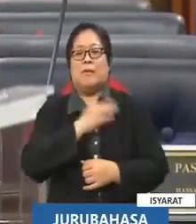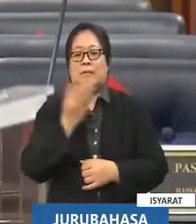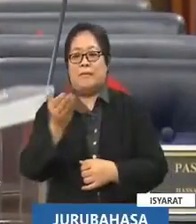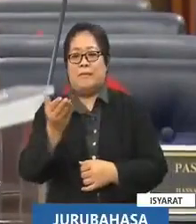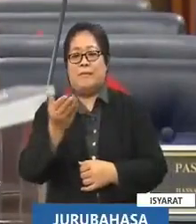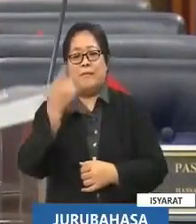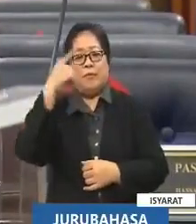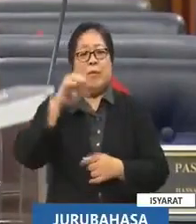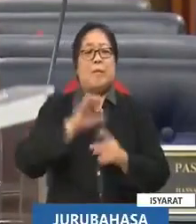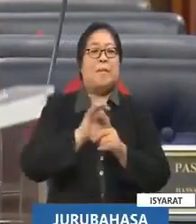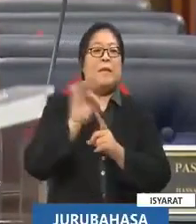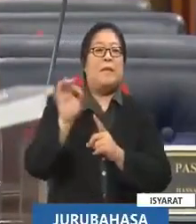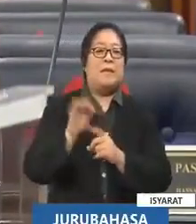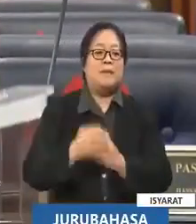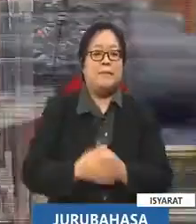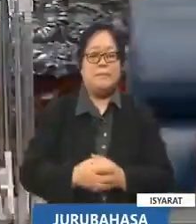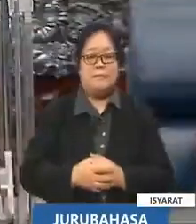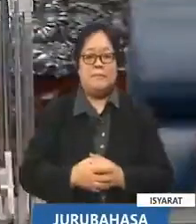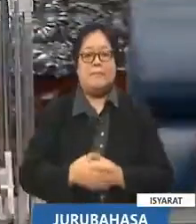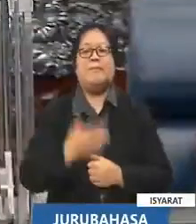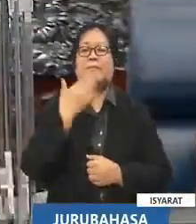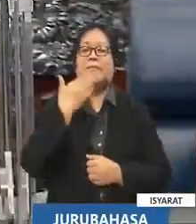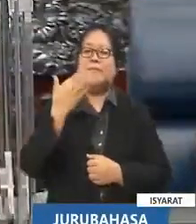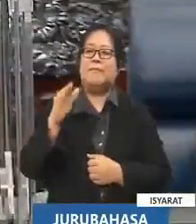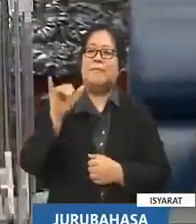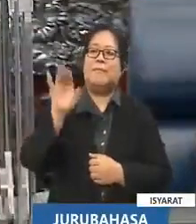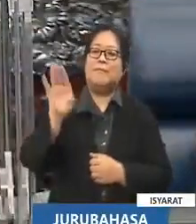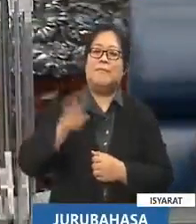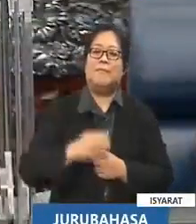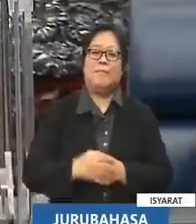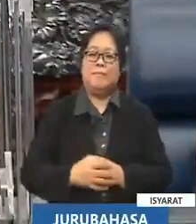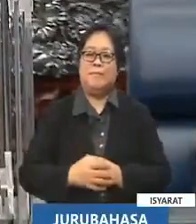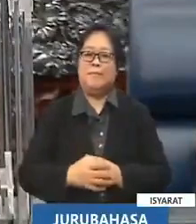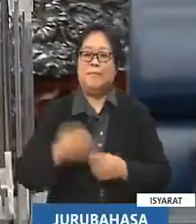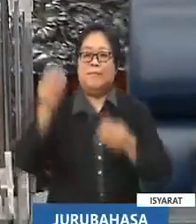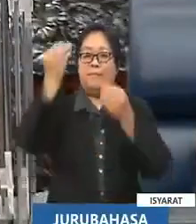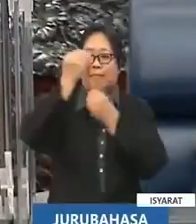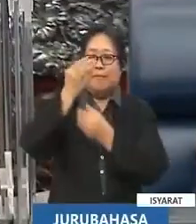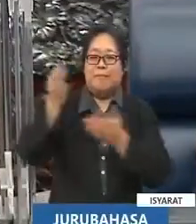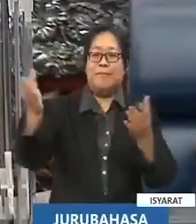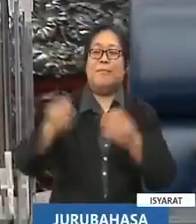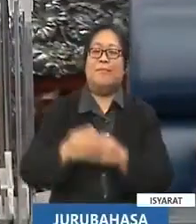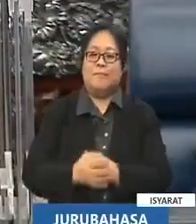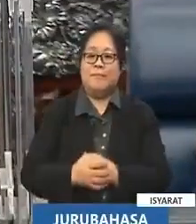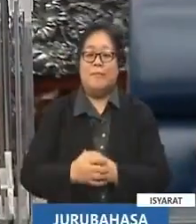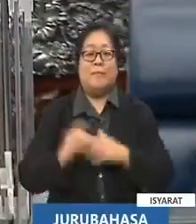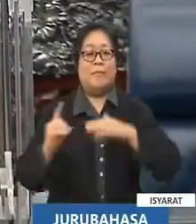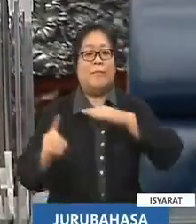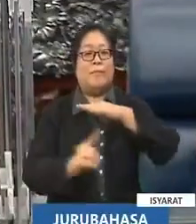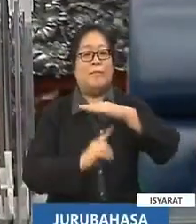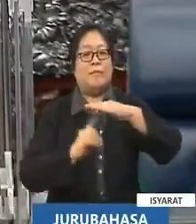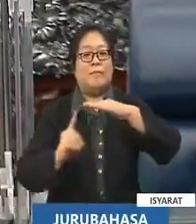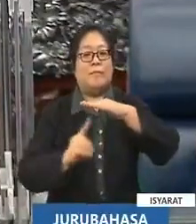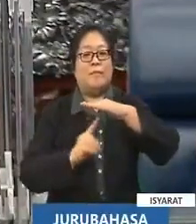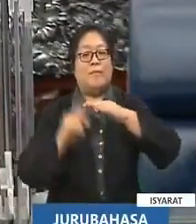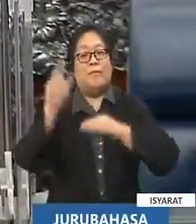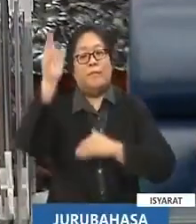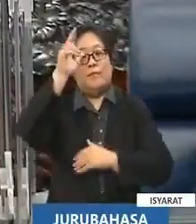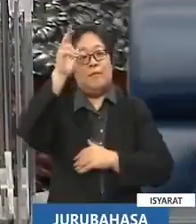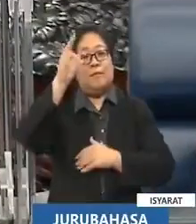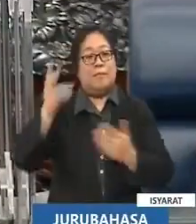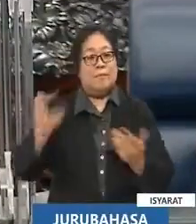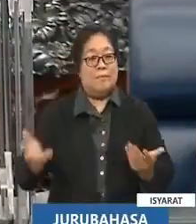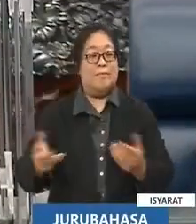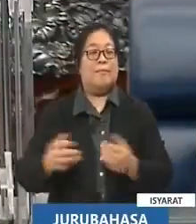untuk padi Hei makasih loh mata untuk melemahnya gomart Dasar ah kerajaan